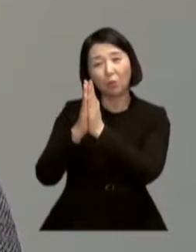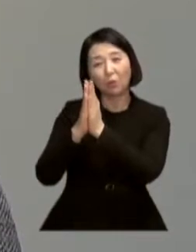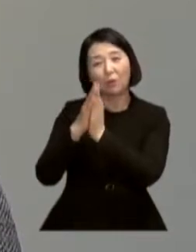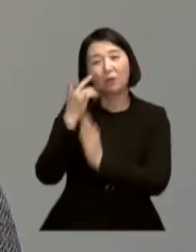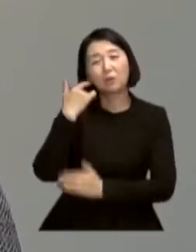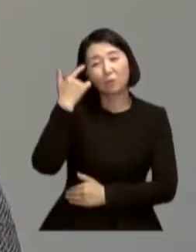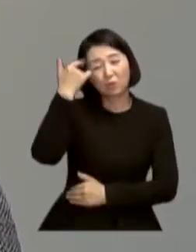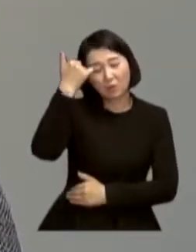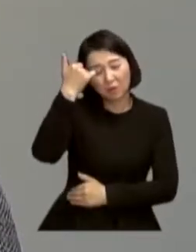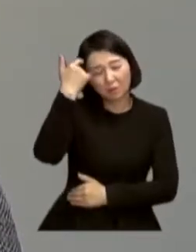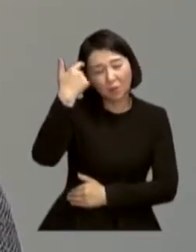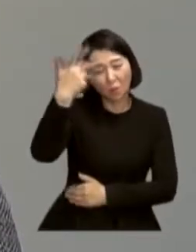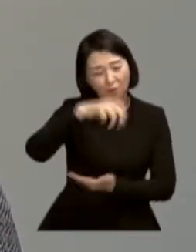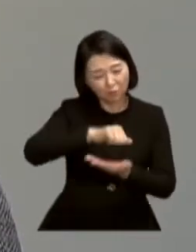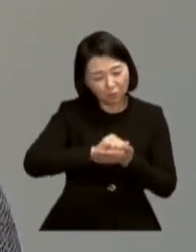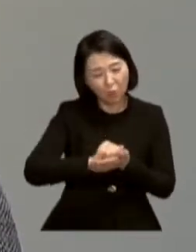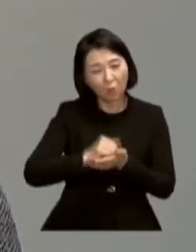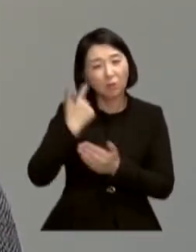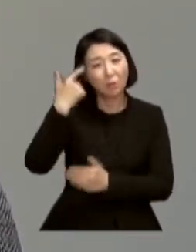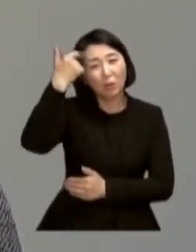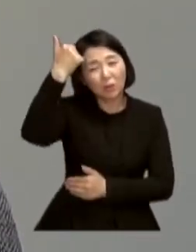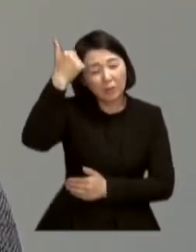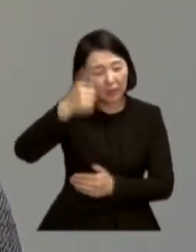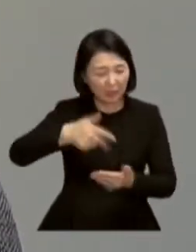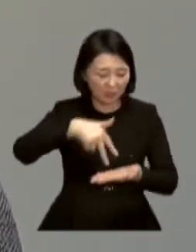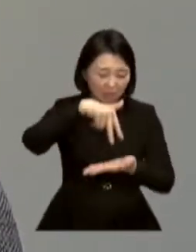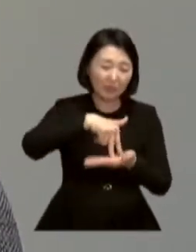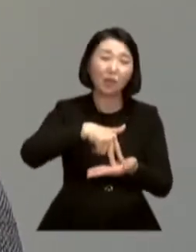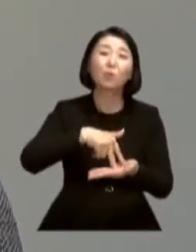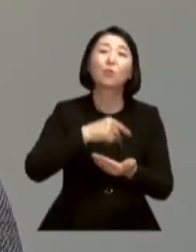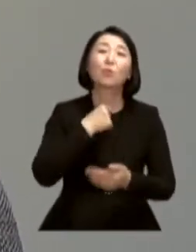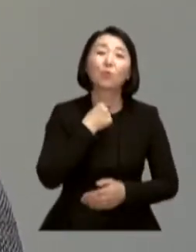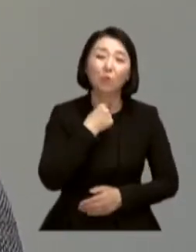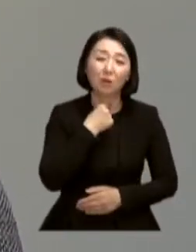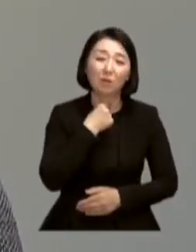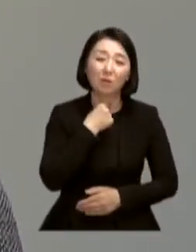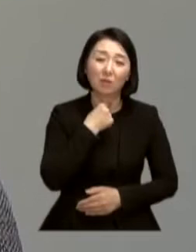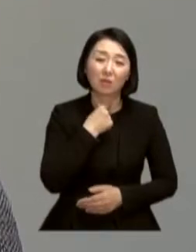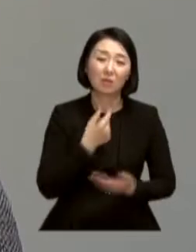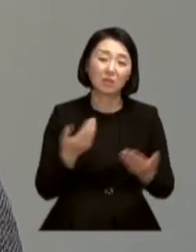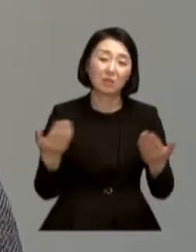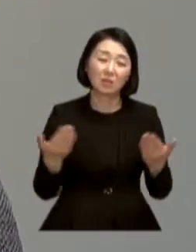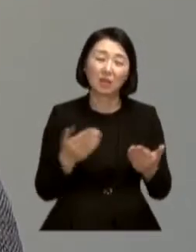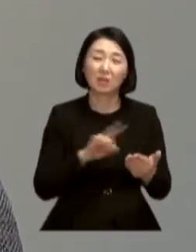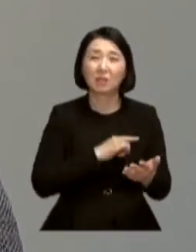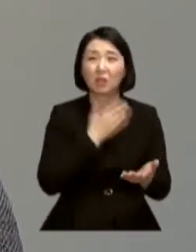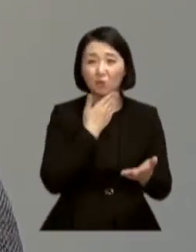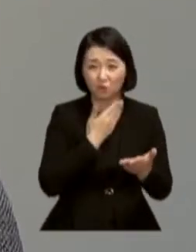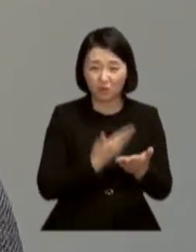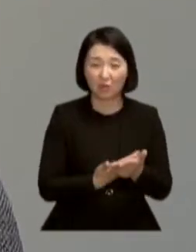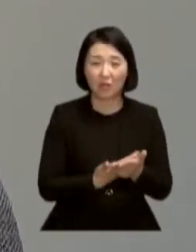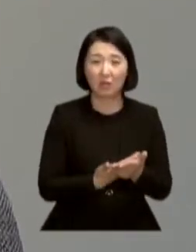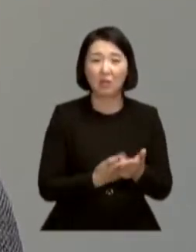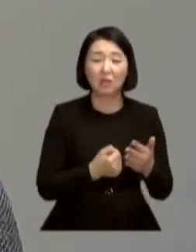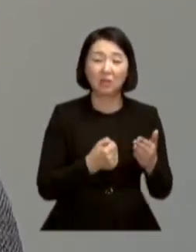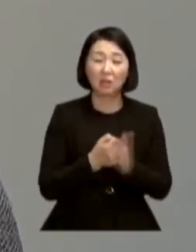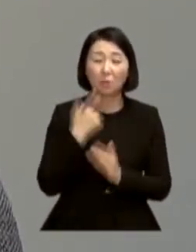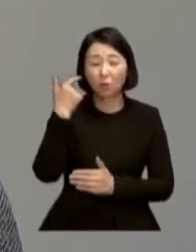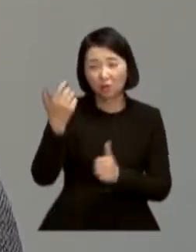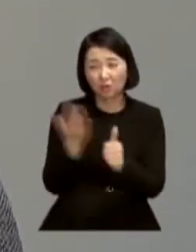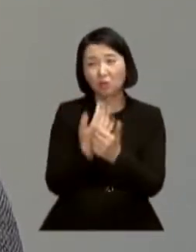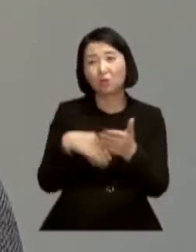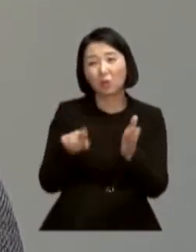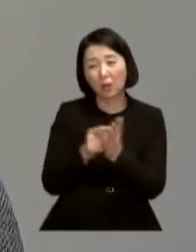기도하는 그 목회자 영혼을 품고 기도하는 그 목회자를 세우는 그 사역이 가장 귀하기 때문에 저희들이 집중적으로